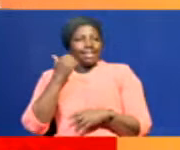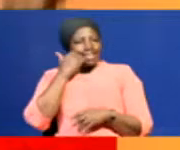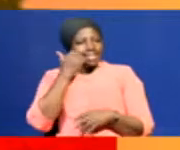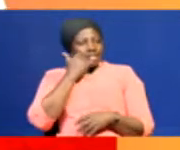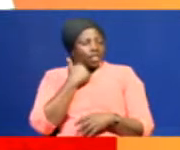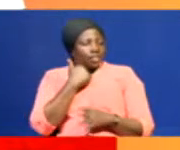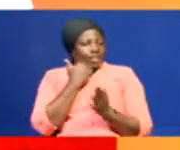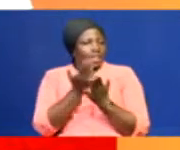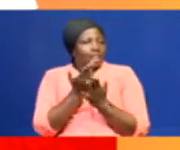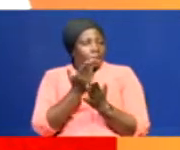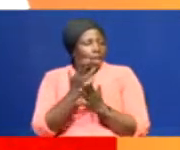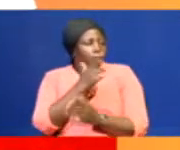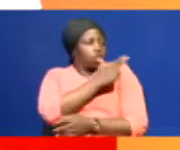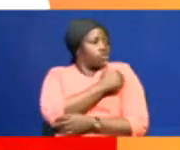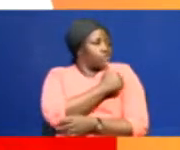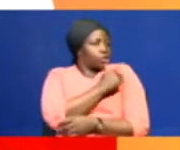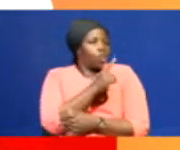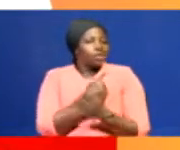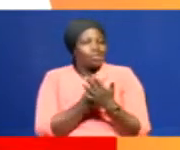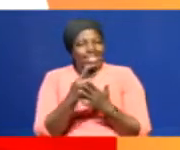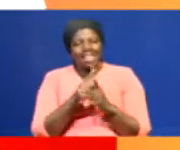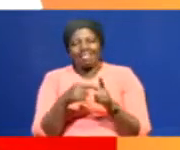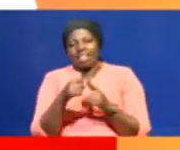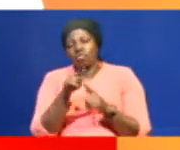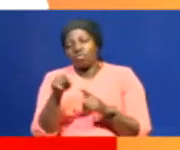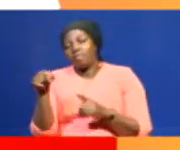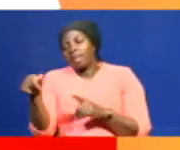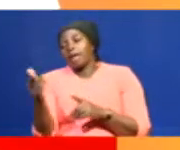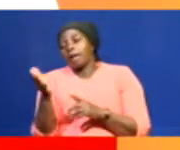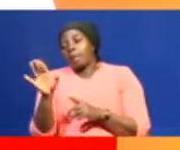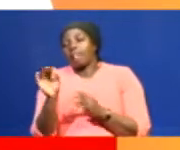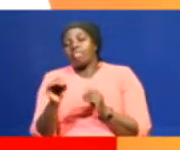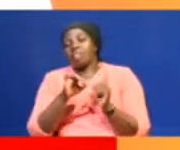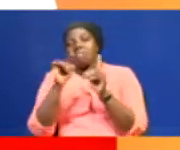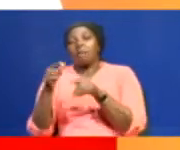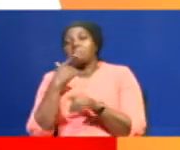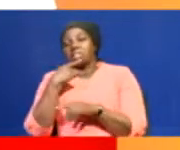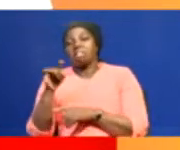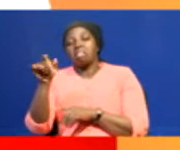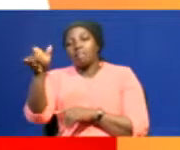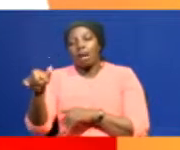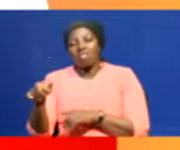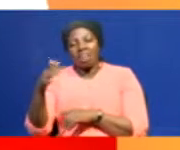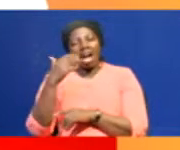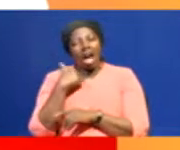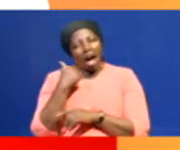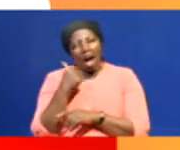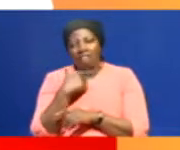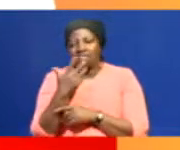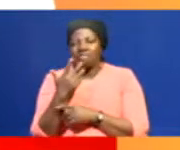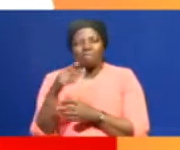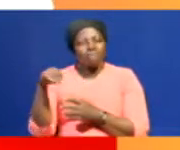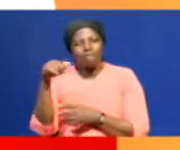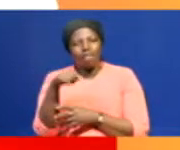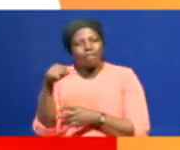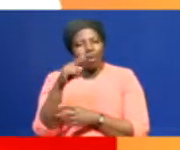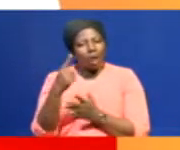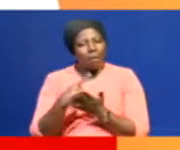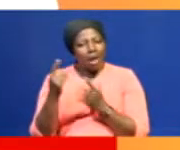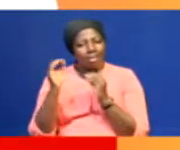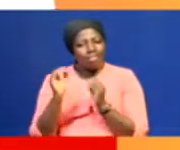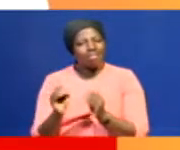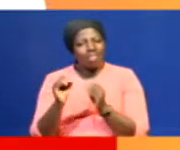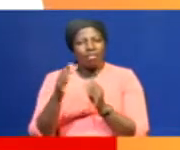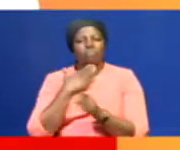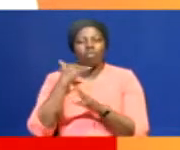wao watakuja tu waseme haya, huyu mtu hajalipa for one week, tumechukua pikipiki. Na hawataki kujua huko behind the curtain nini ilikuwa inaendelea ndio ukakosa